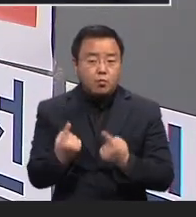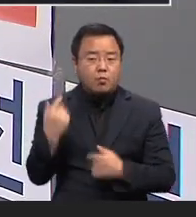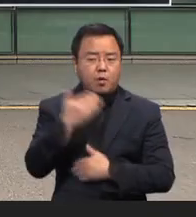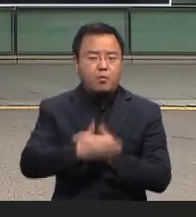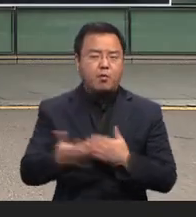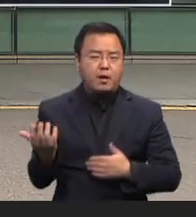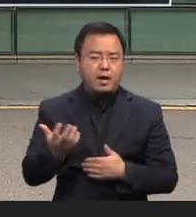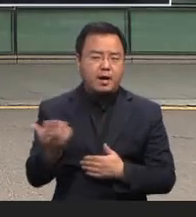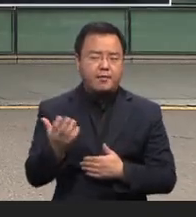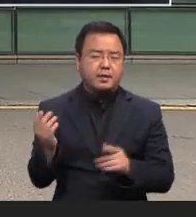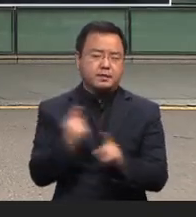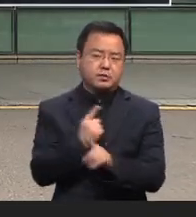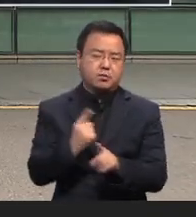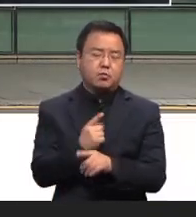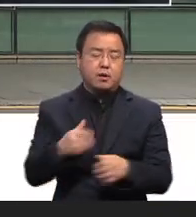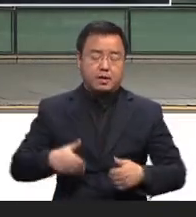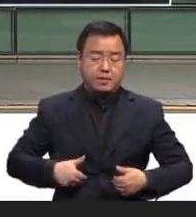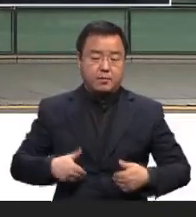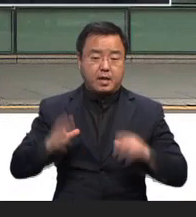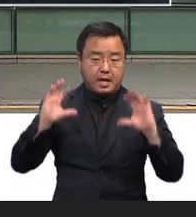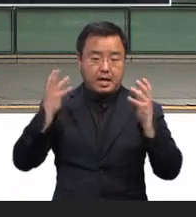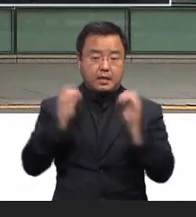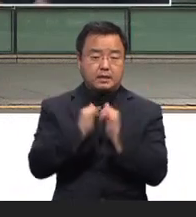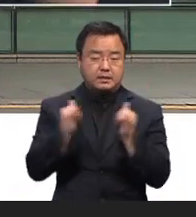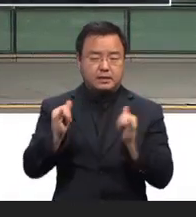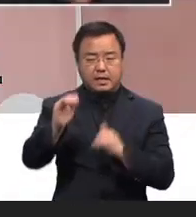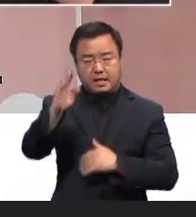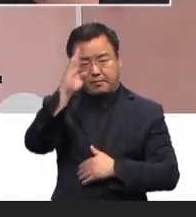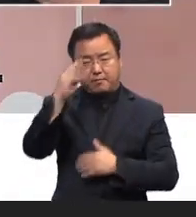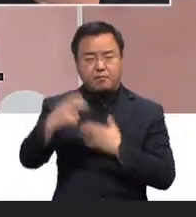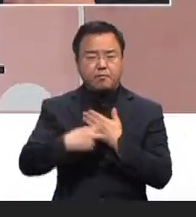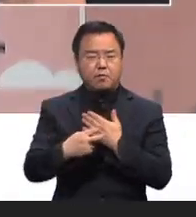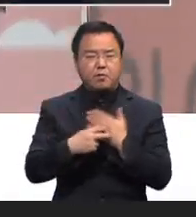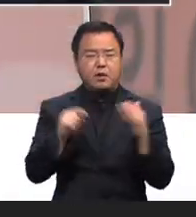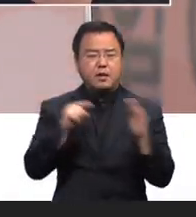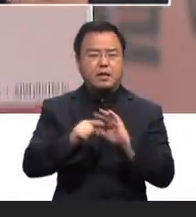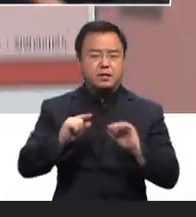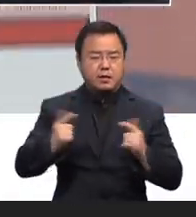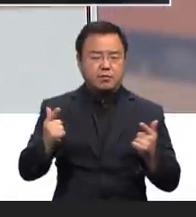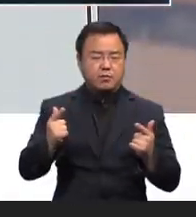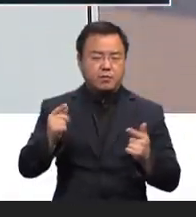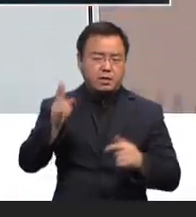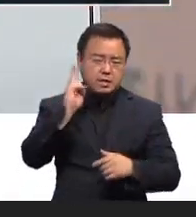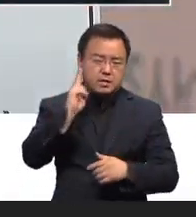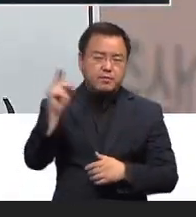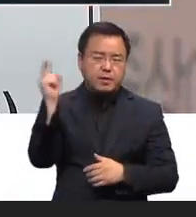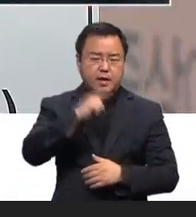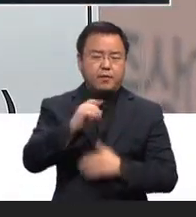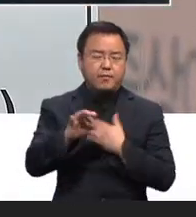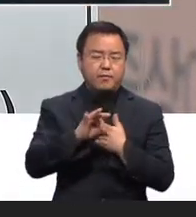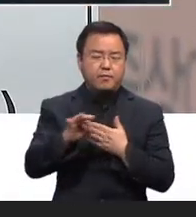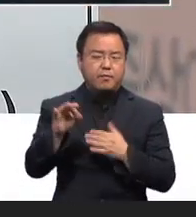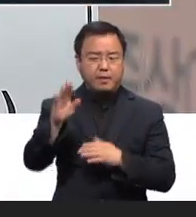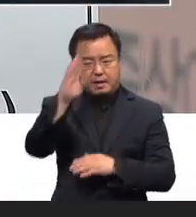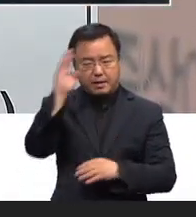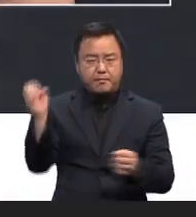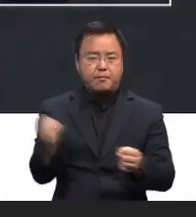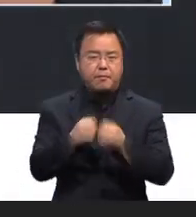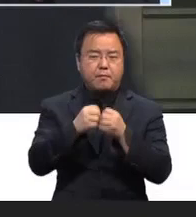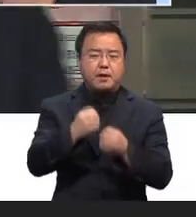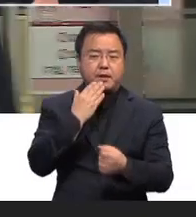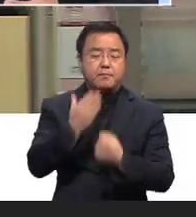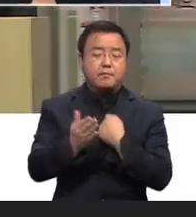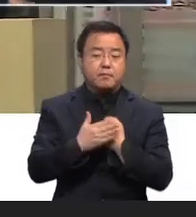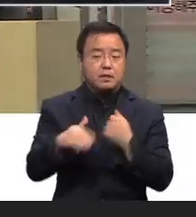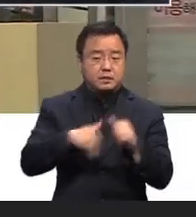치료가 필요한 분들 특히 어린이들이 병원에 가지 않고 병이 악화돼 버리면 합병증이 발생하는 이런 상황도 생길 수 있기 때문에 이런